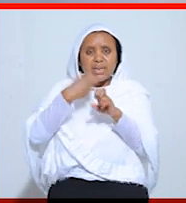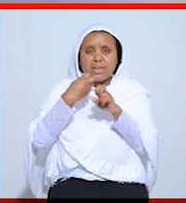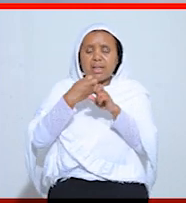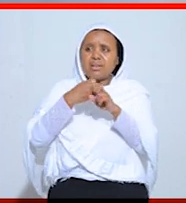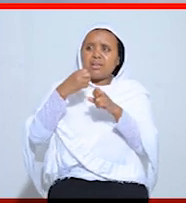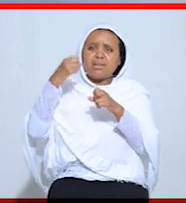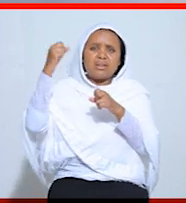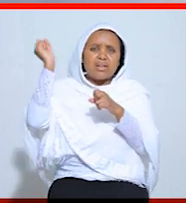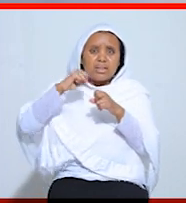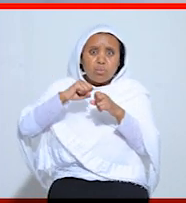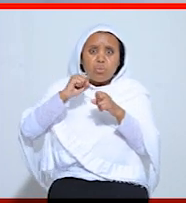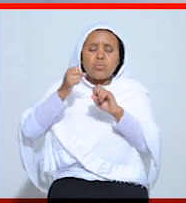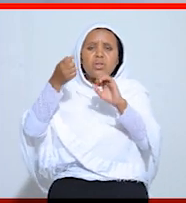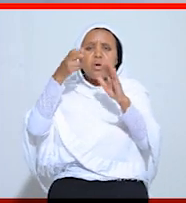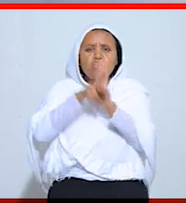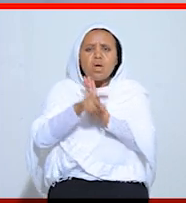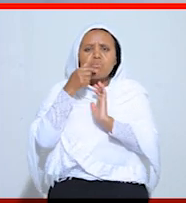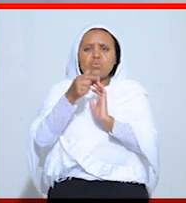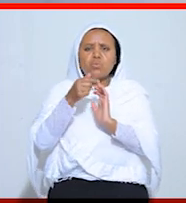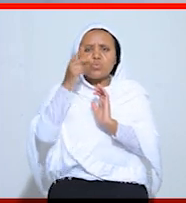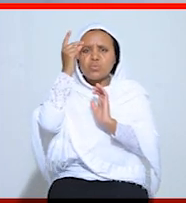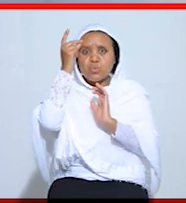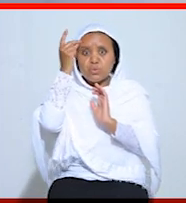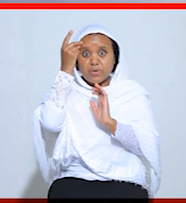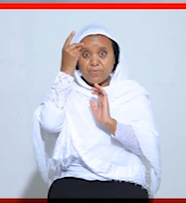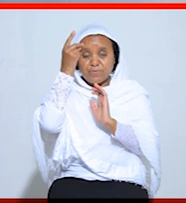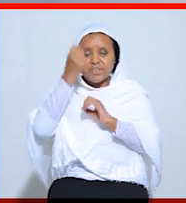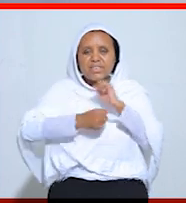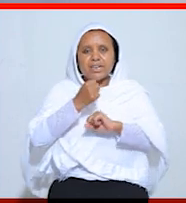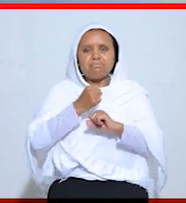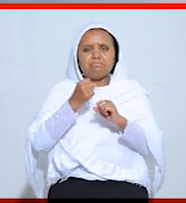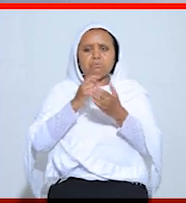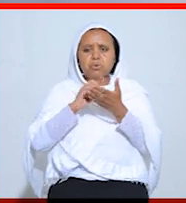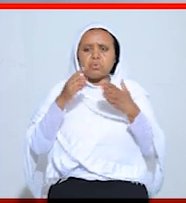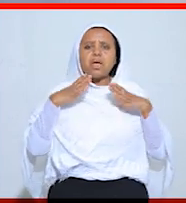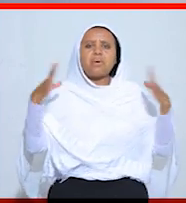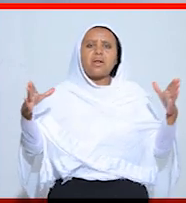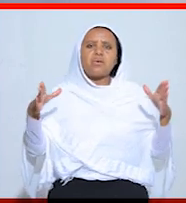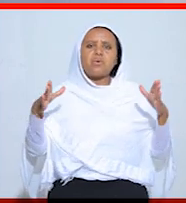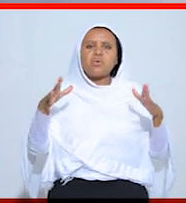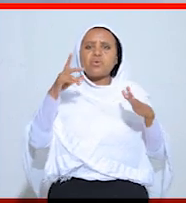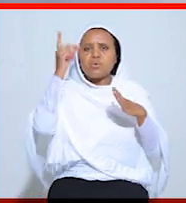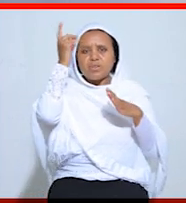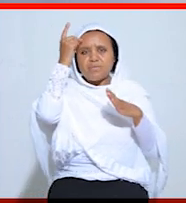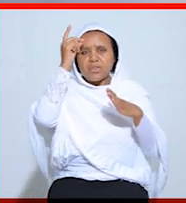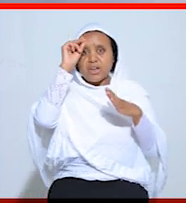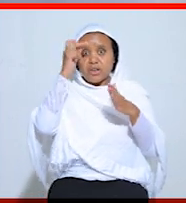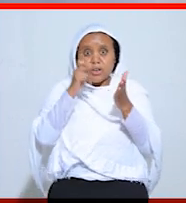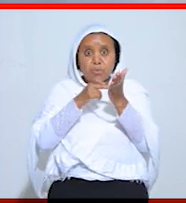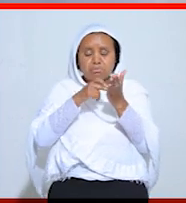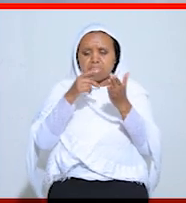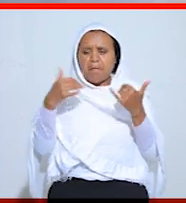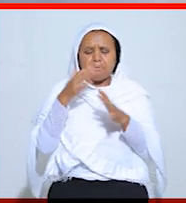ወግረው በሳት አቃጥለው ይገሉብኛል ብሎ ዮሴፍ ሲጨነቅ ይኸው መልአኩ ቅዱስ ገብርኤል ነው። ኦ ዮሴፍ ወልደ